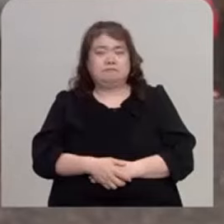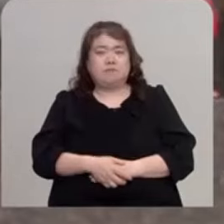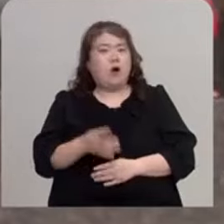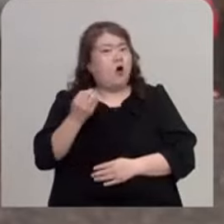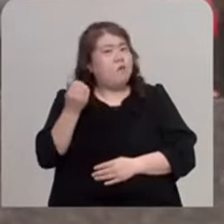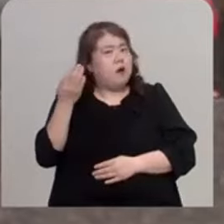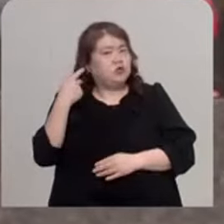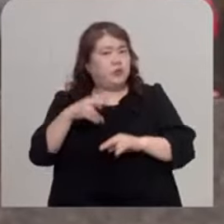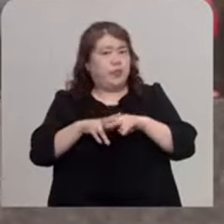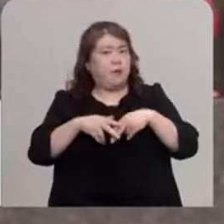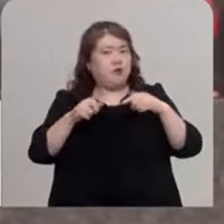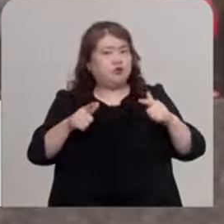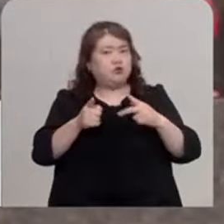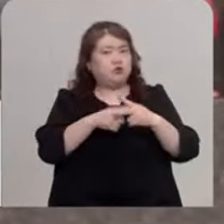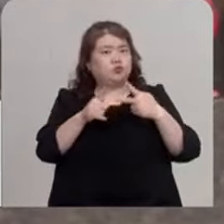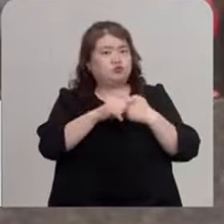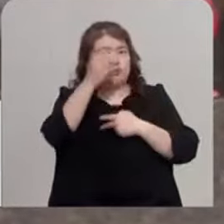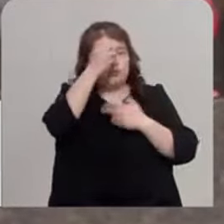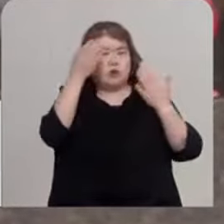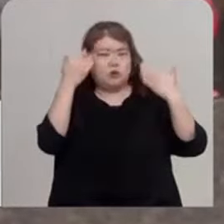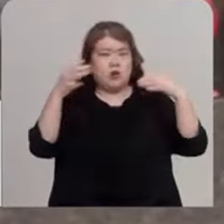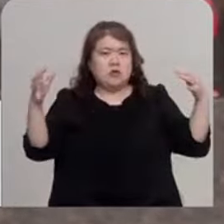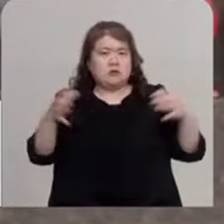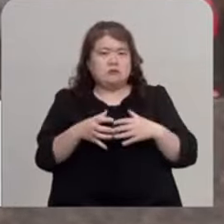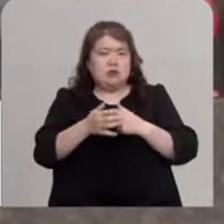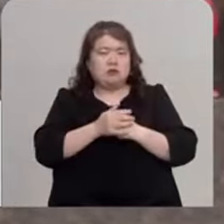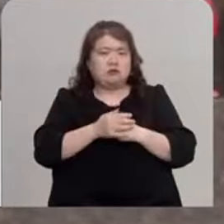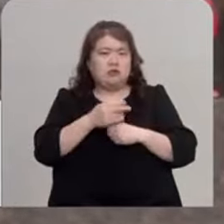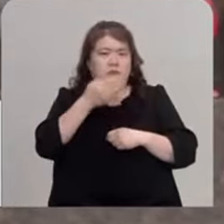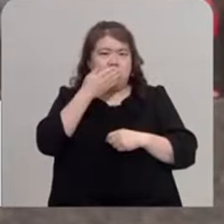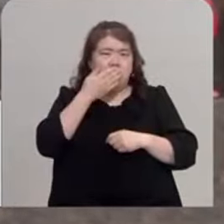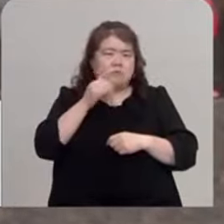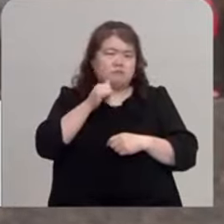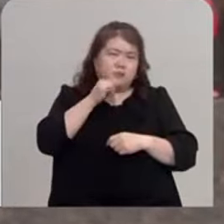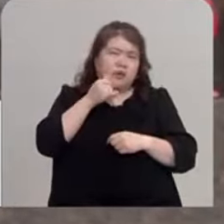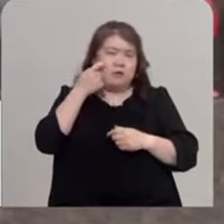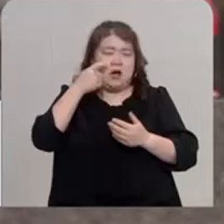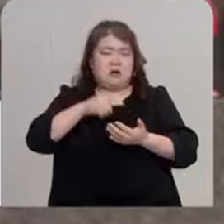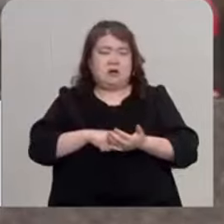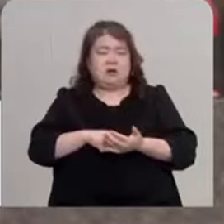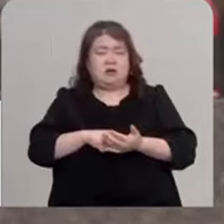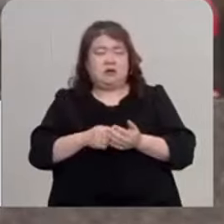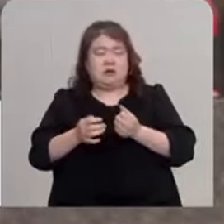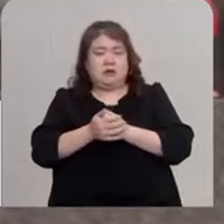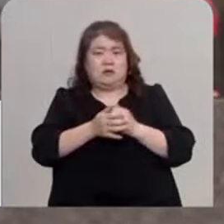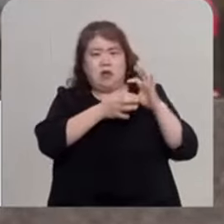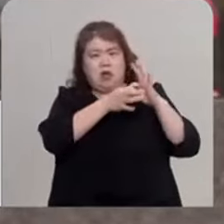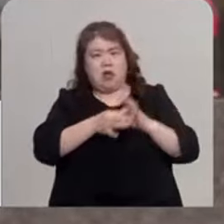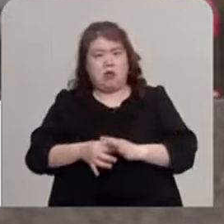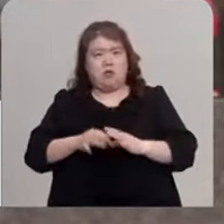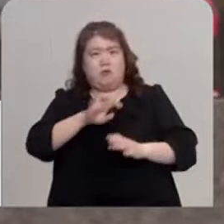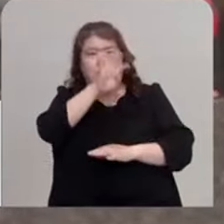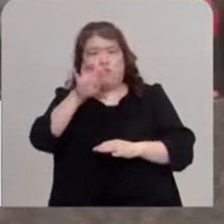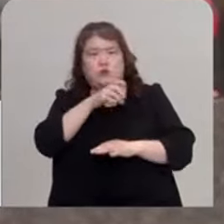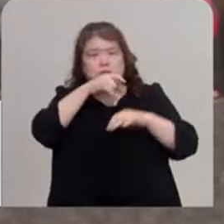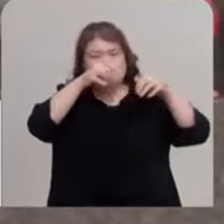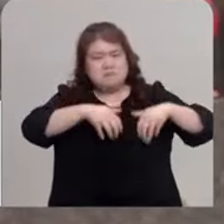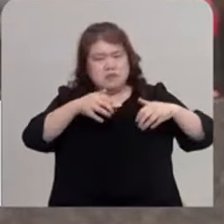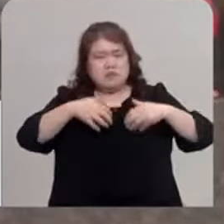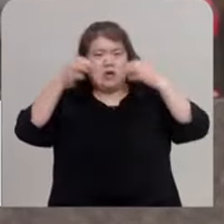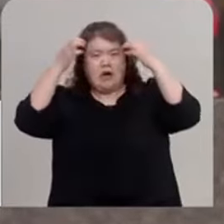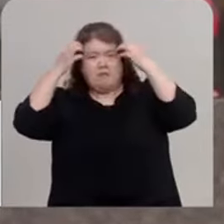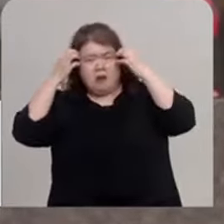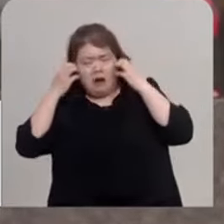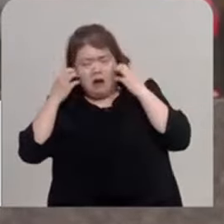얼마 전 남원 지역 초중 고등학교에서 집단으로 식중독 의심 환자가 발생했습니다 연일 반복되는 장맛비와 무더위로